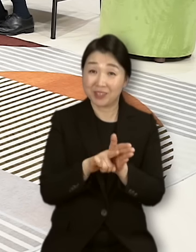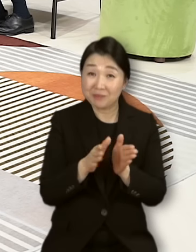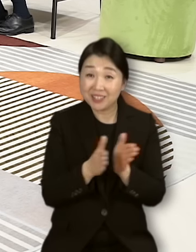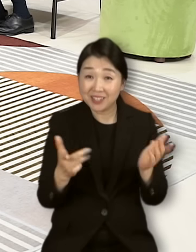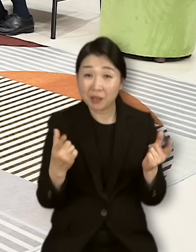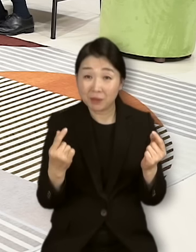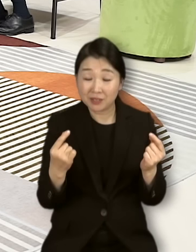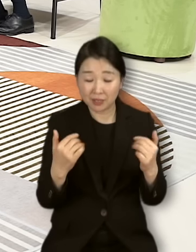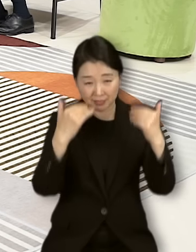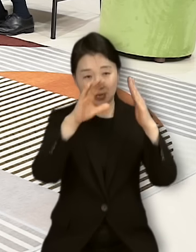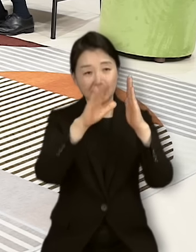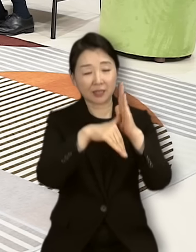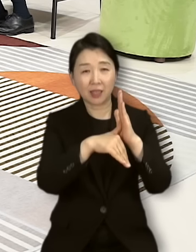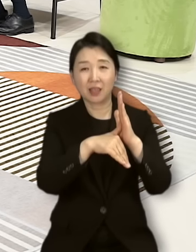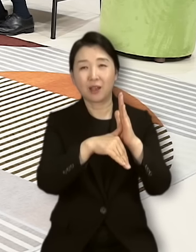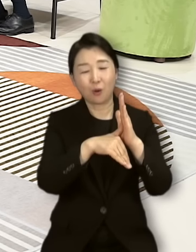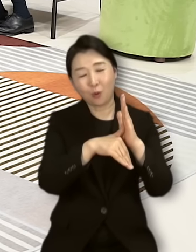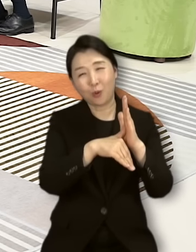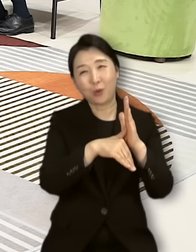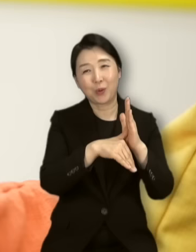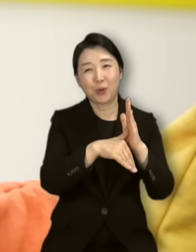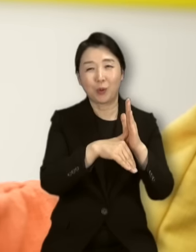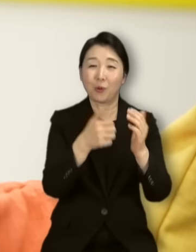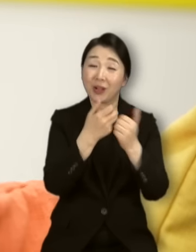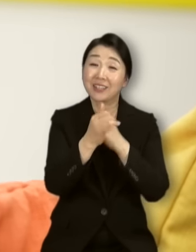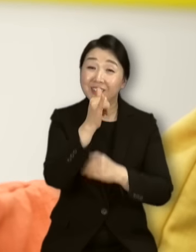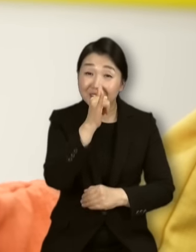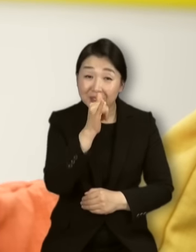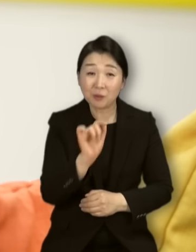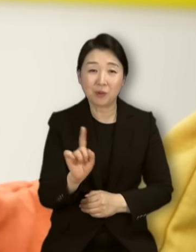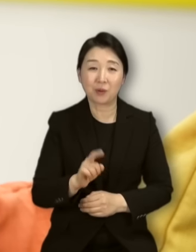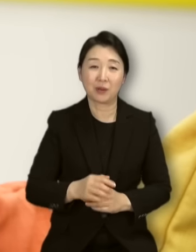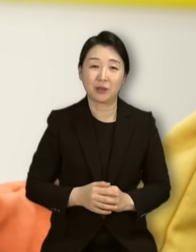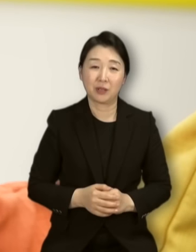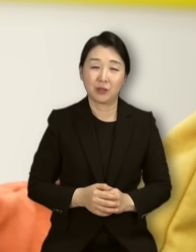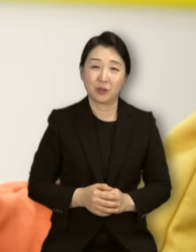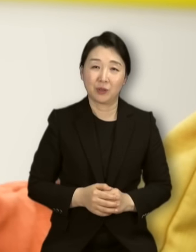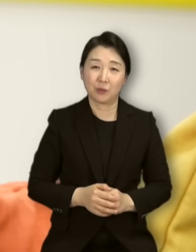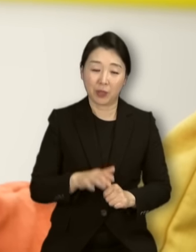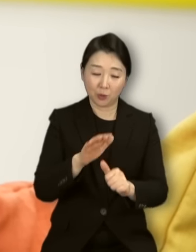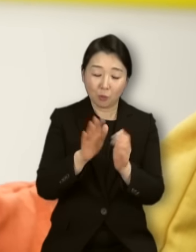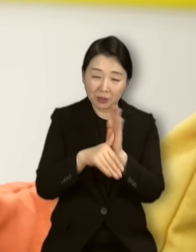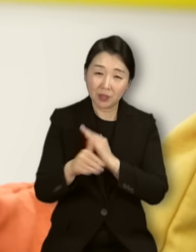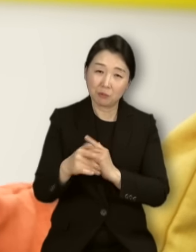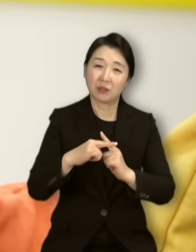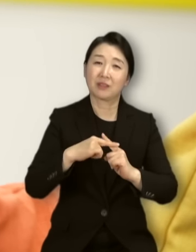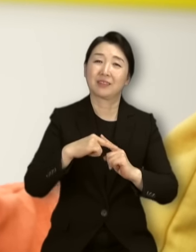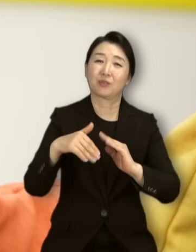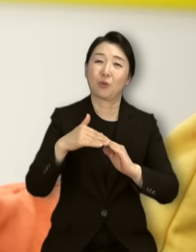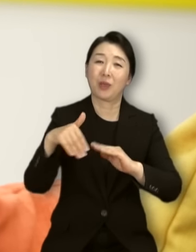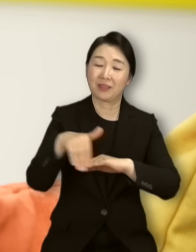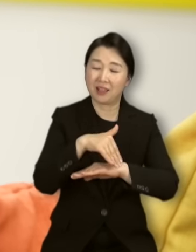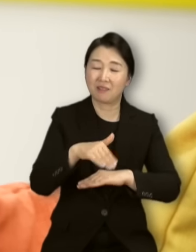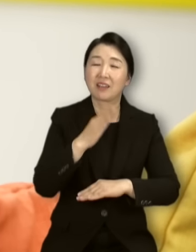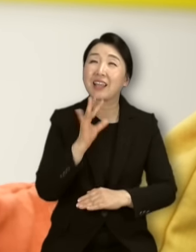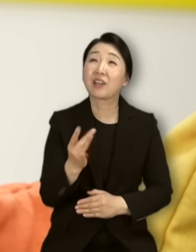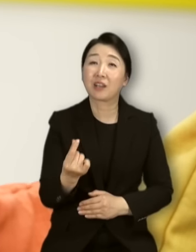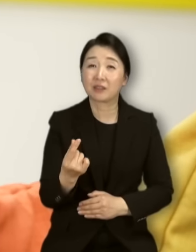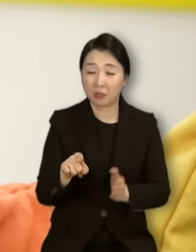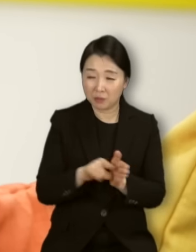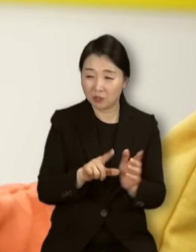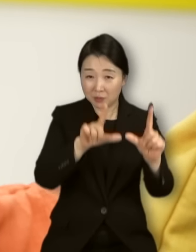들었는데 고비가 있었습니다이 모태 신앙이 그 당연했던 거 같아요 모든게 이제 교회를 다니는